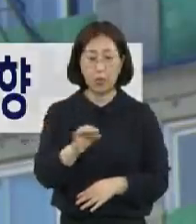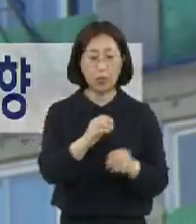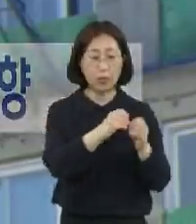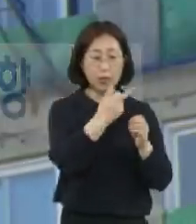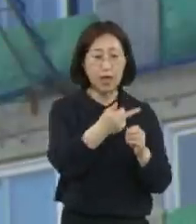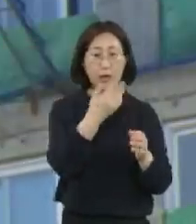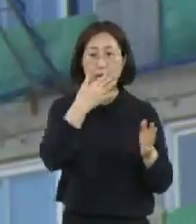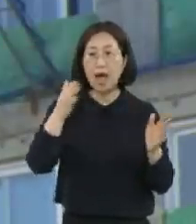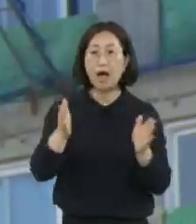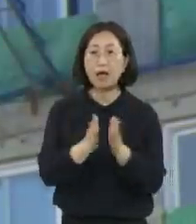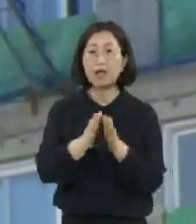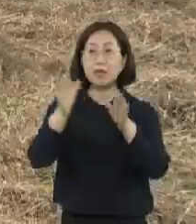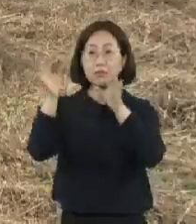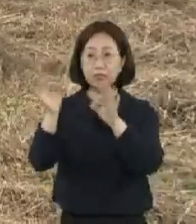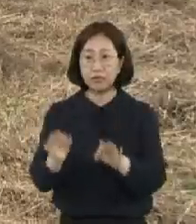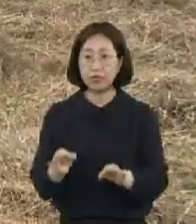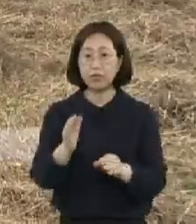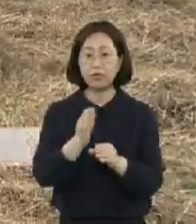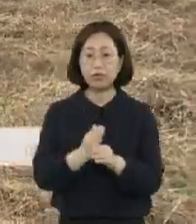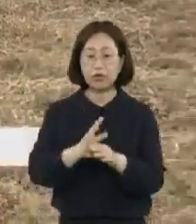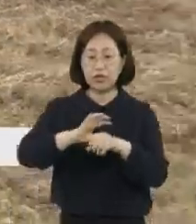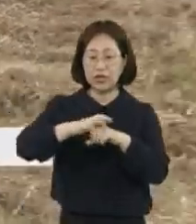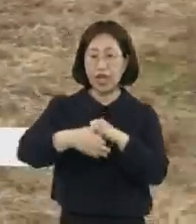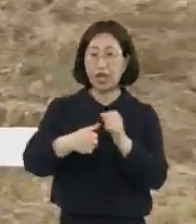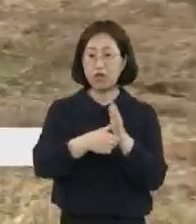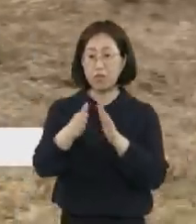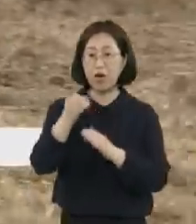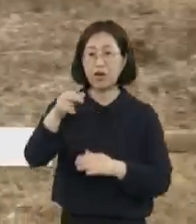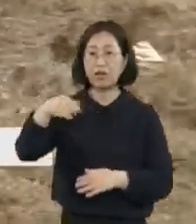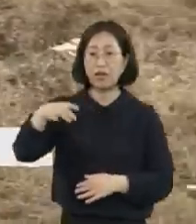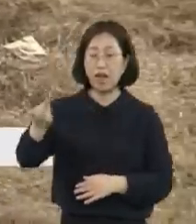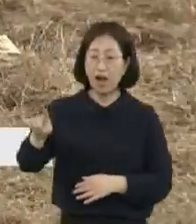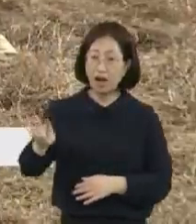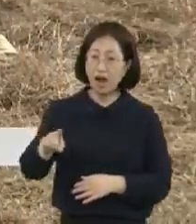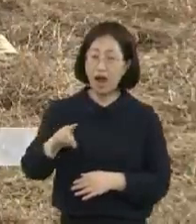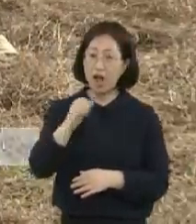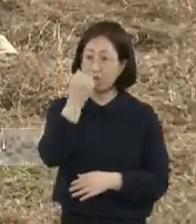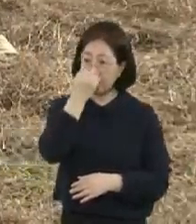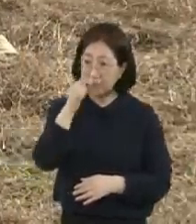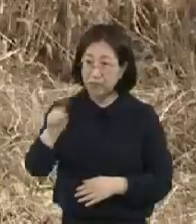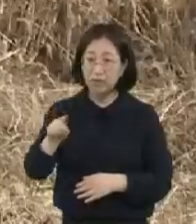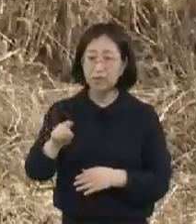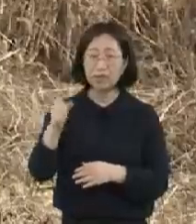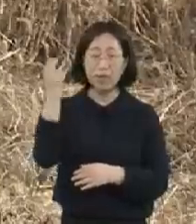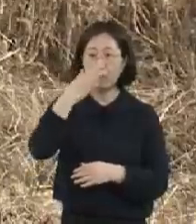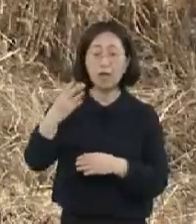있습니다. 세계적 기업의 무책임한 사업 중단, 당국의 안일한 대처가 만든 문제의